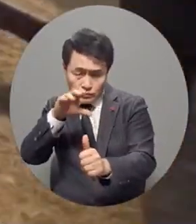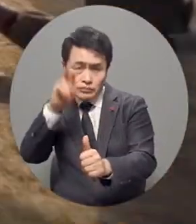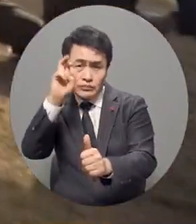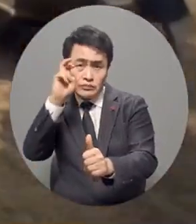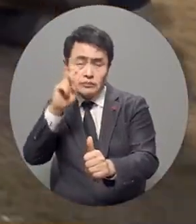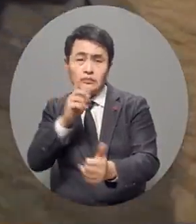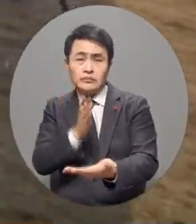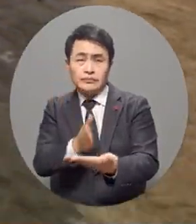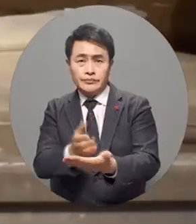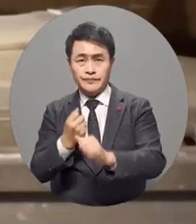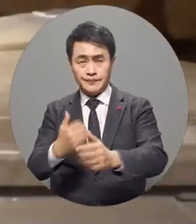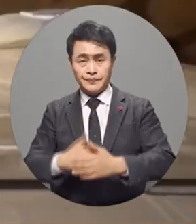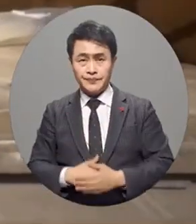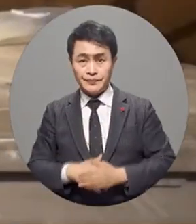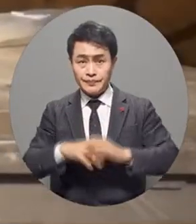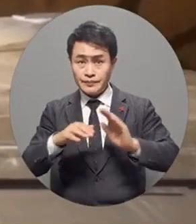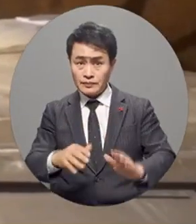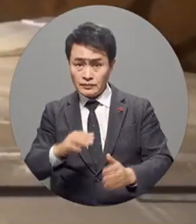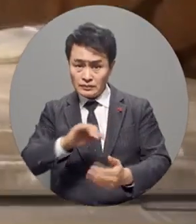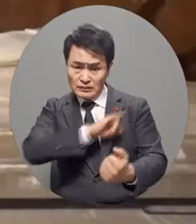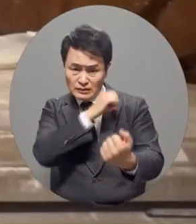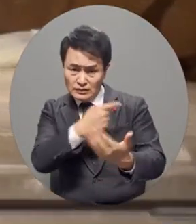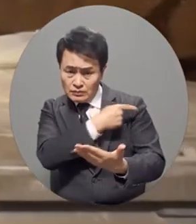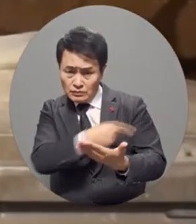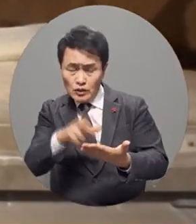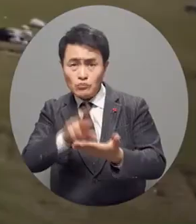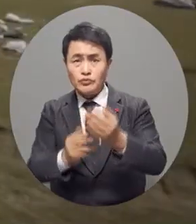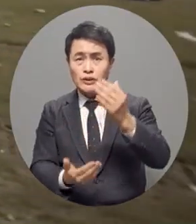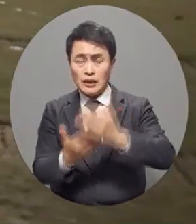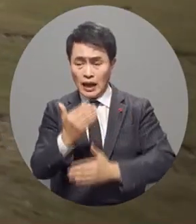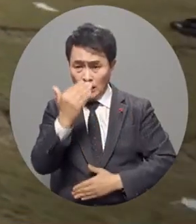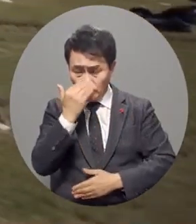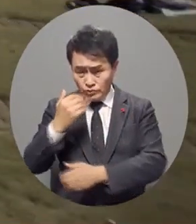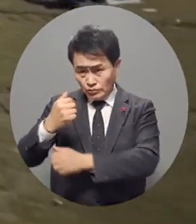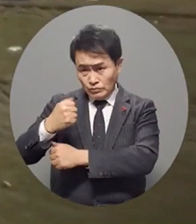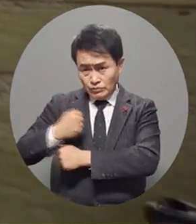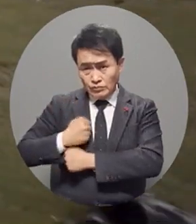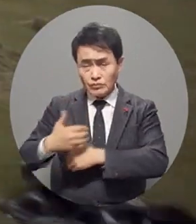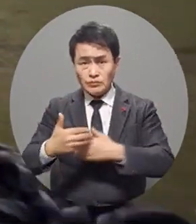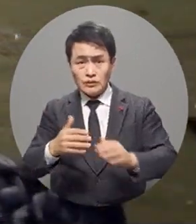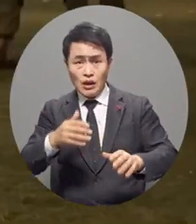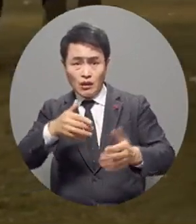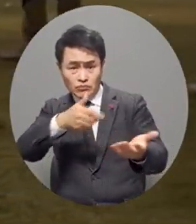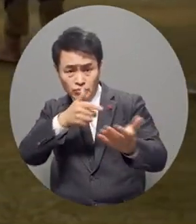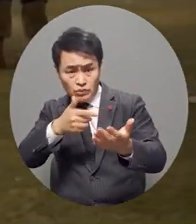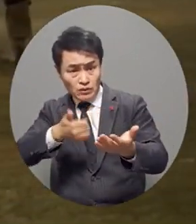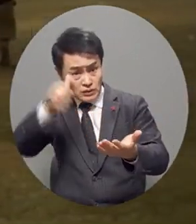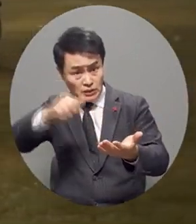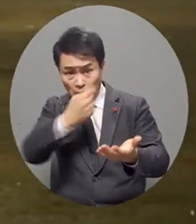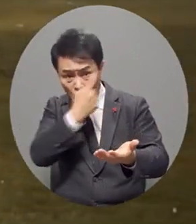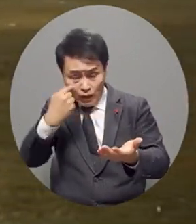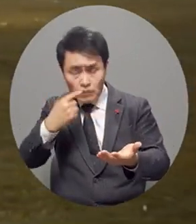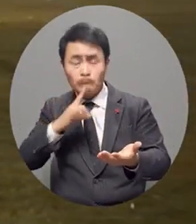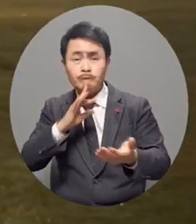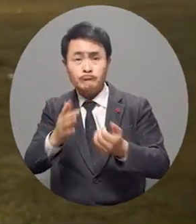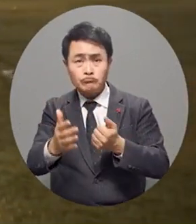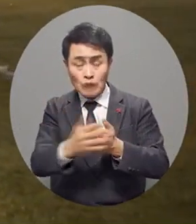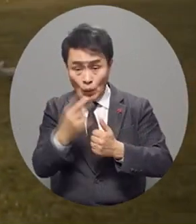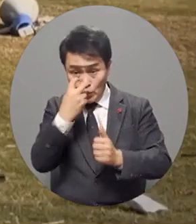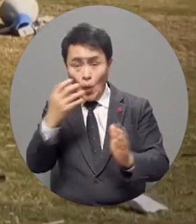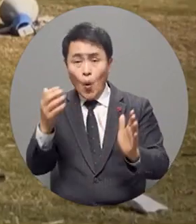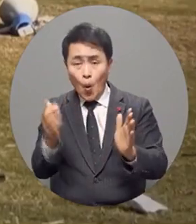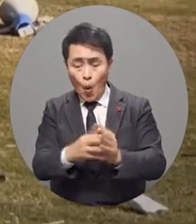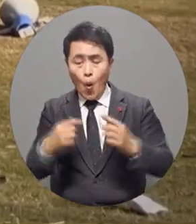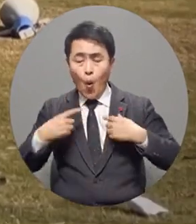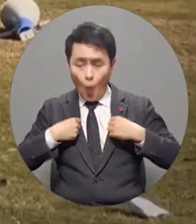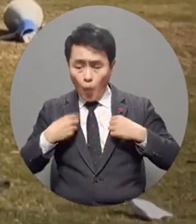보인다고 보도했습니다. 인권침해 논란이 불거지자 이스라엘군은 무기 소지 여부를 확인한 것이라며 조사가 끝나면